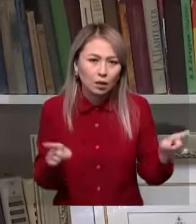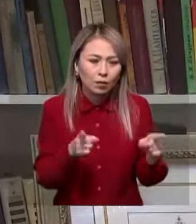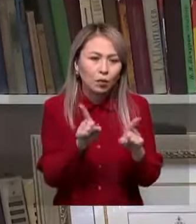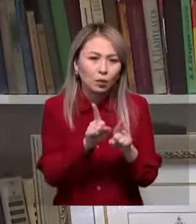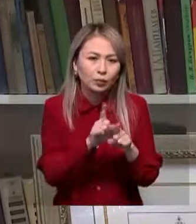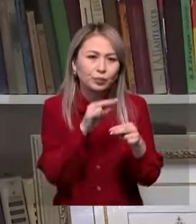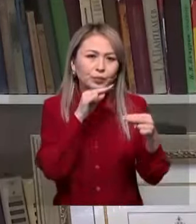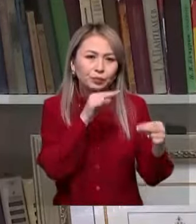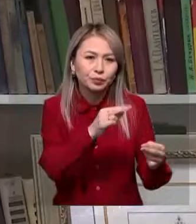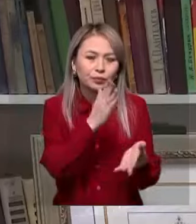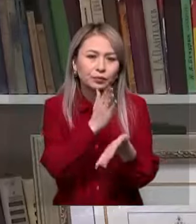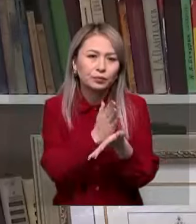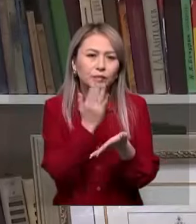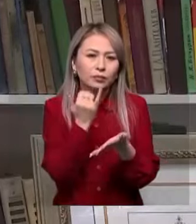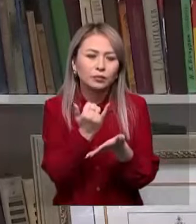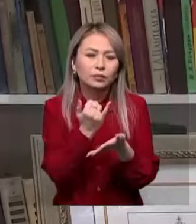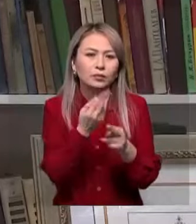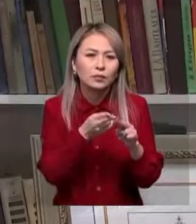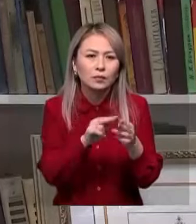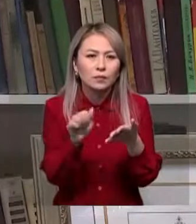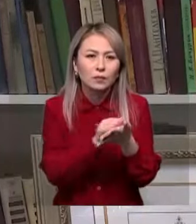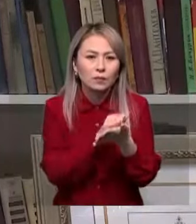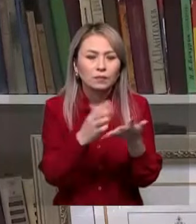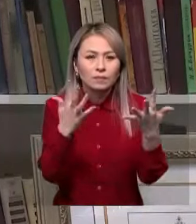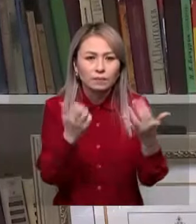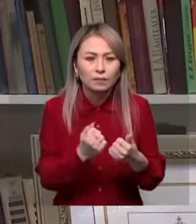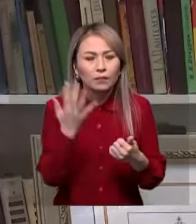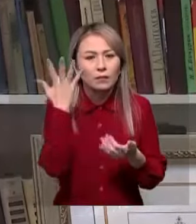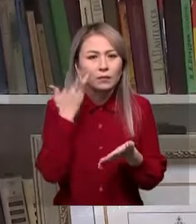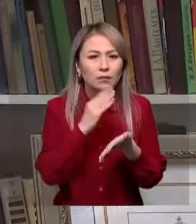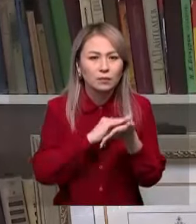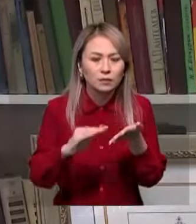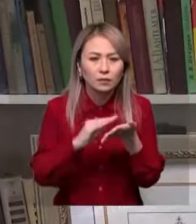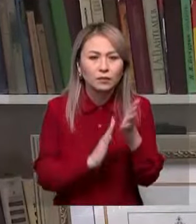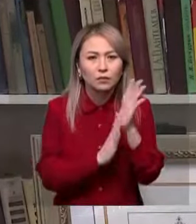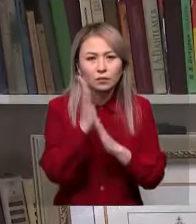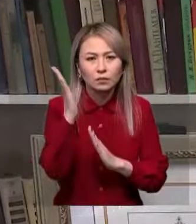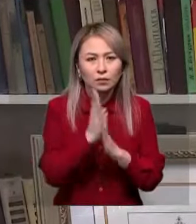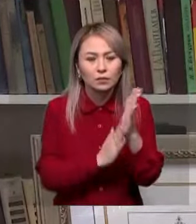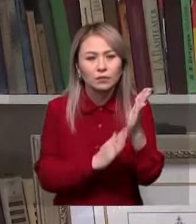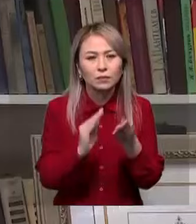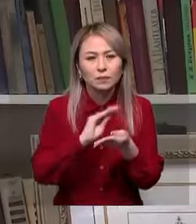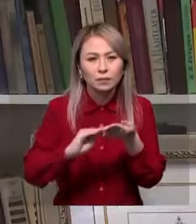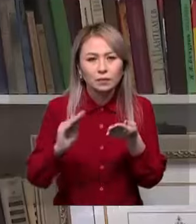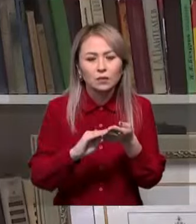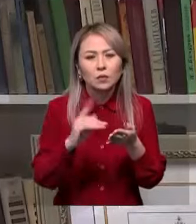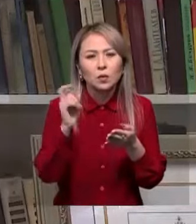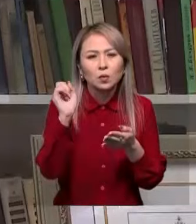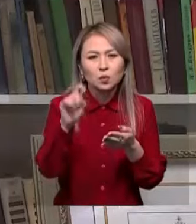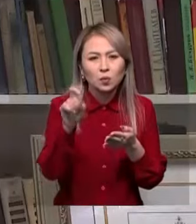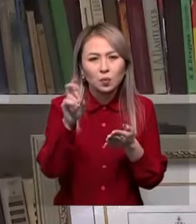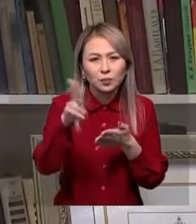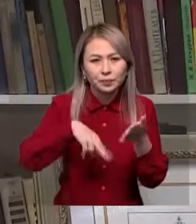көп көңіл соған аударады. Себебі қолжазбаның бәрі көне құжаттар. Олар жазылған кезде шөптің бойымен жазылған, алтынмен жалатқан, көне